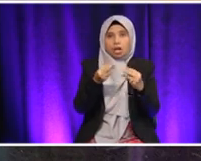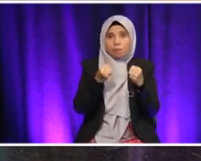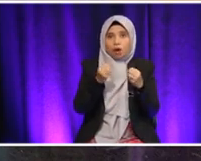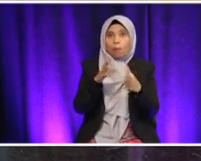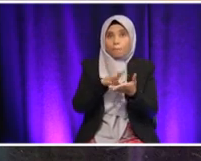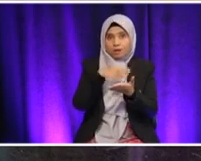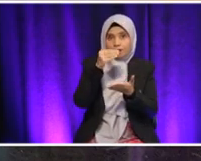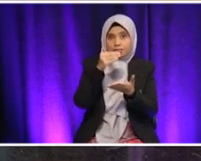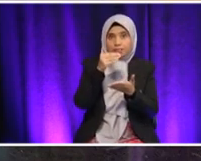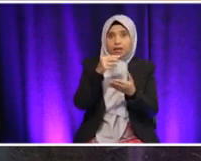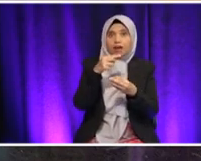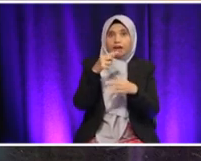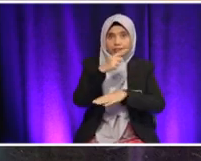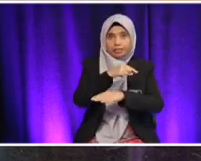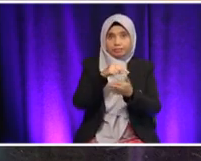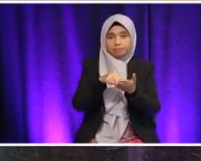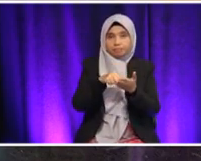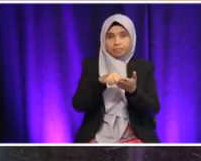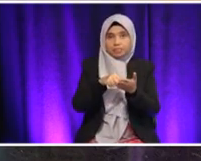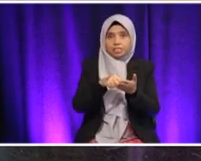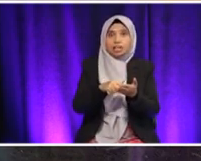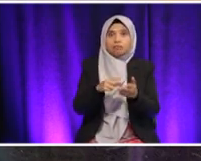hari ini tetapi sebelumnya